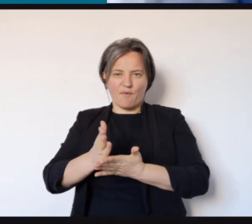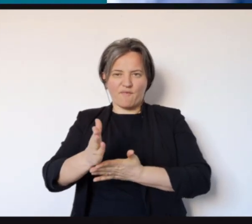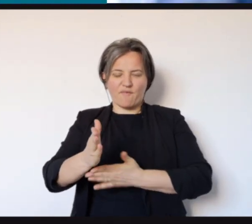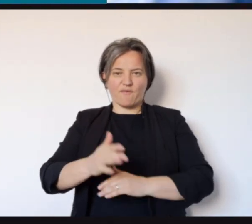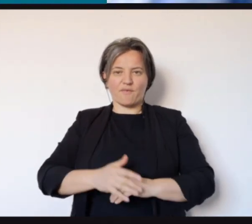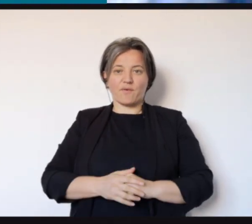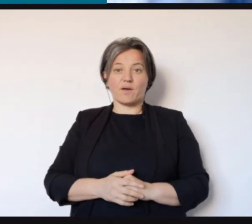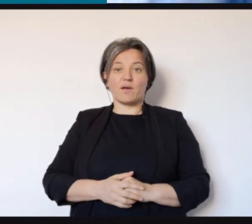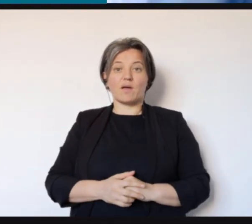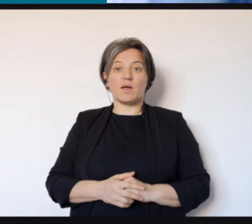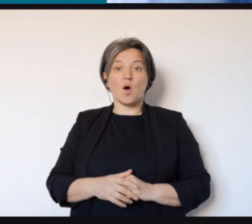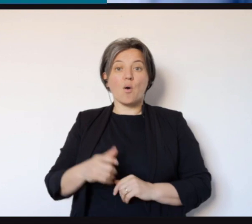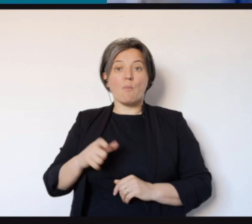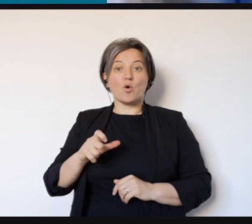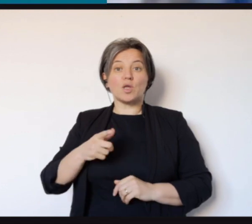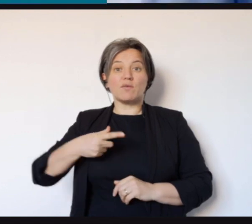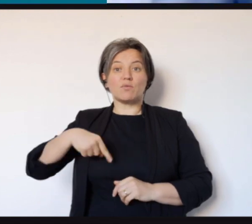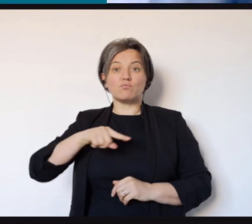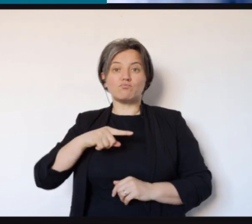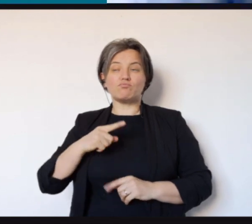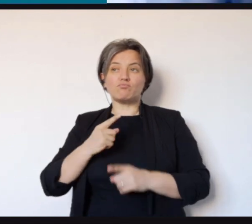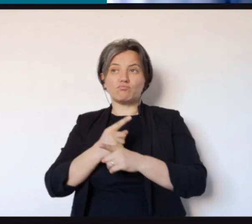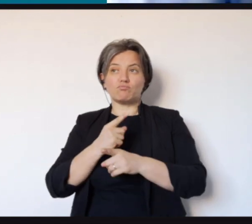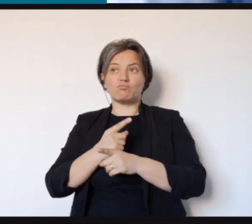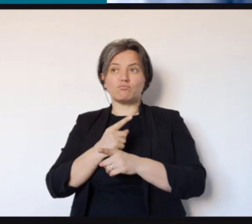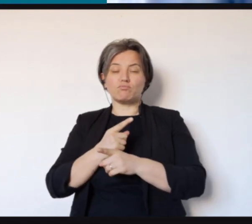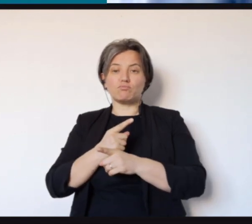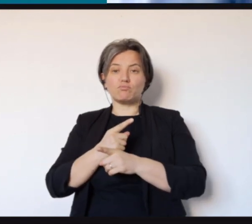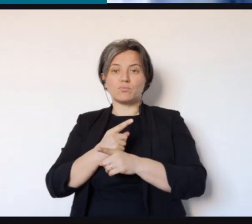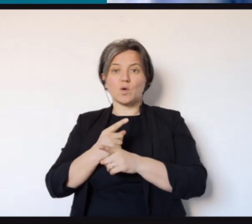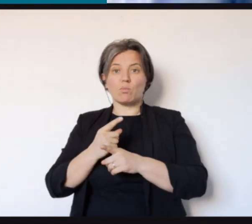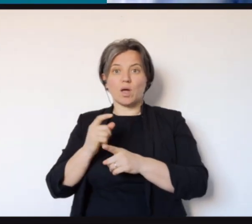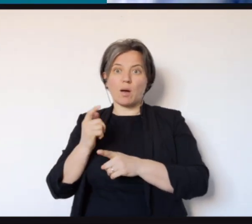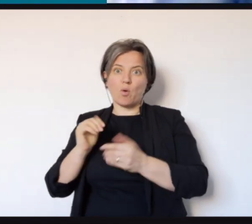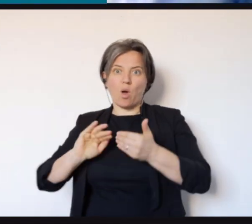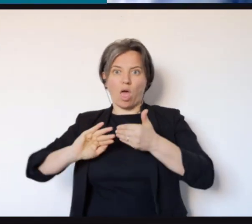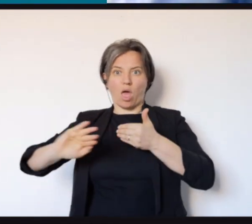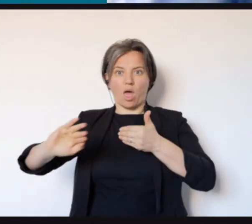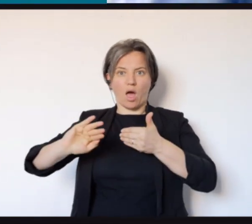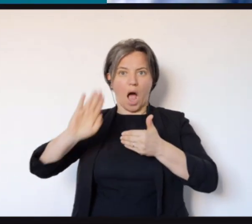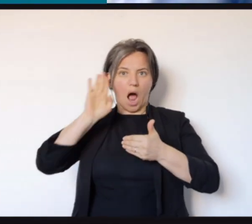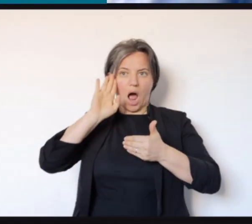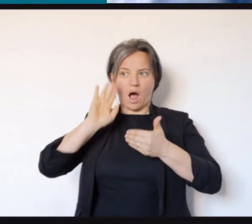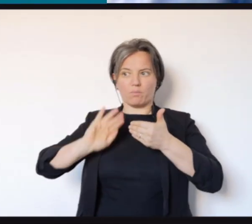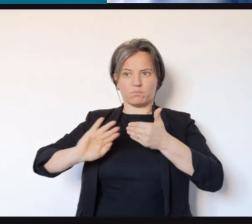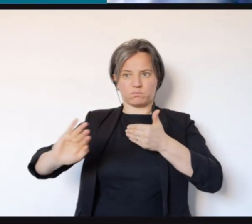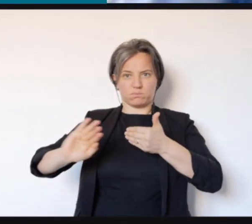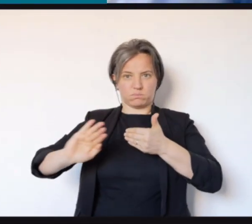per un po' di tempo, perché dobbiamo mantenere le distanze per precauzione.